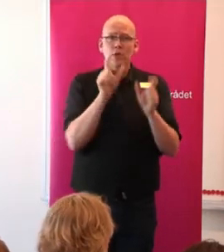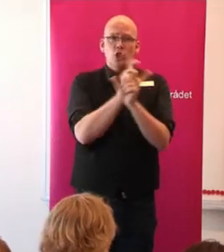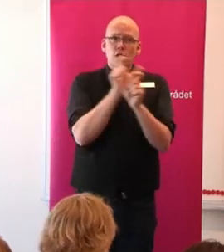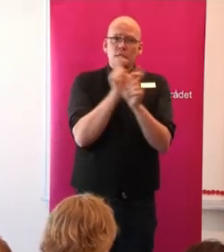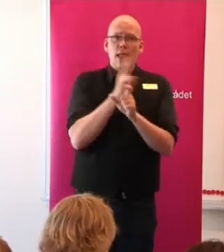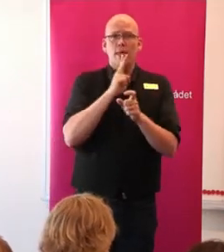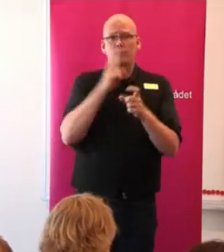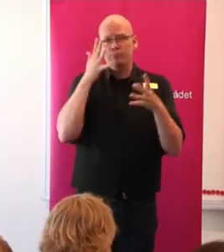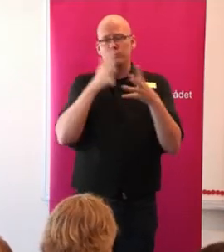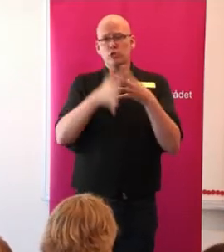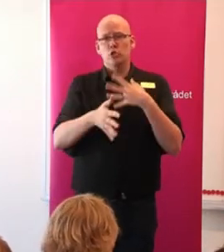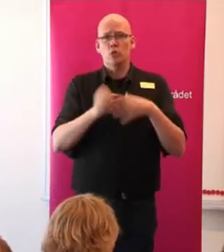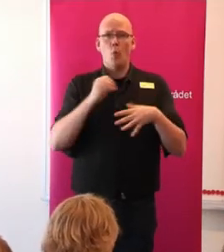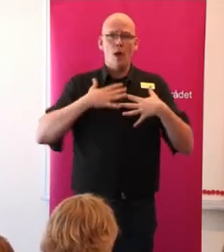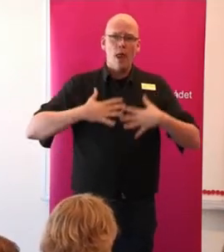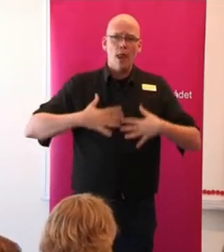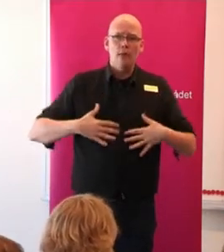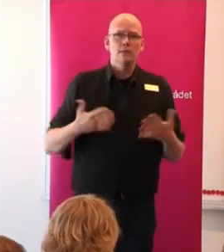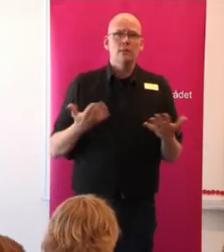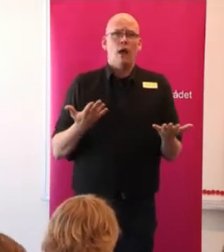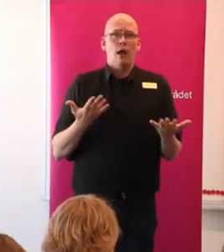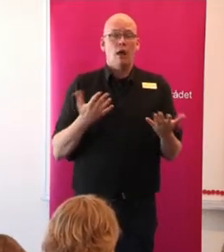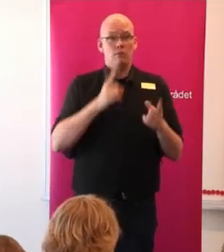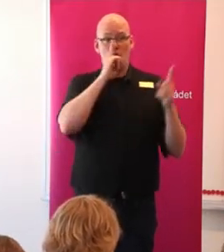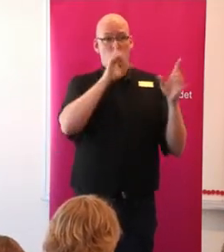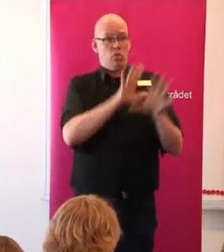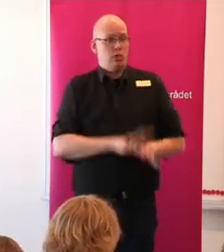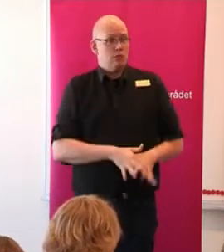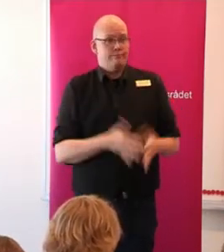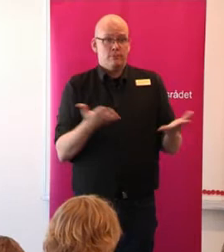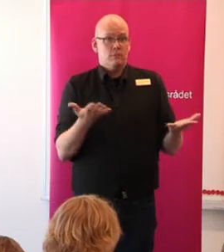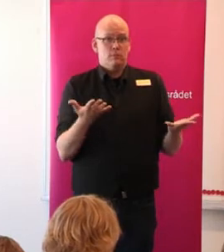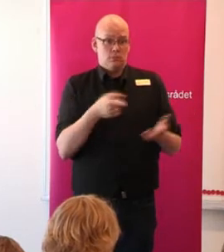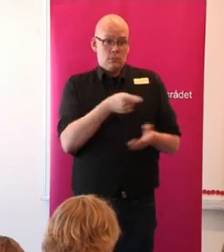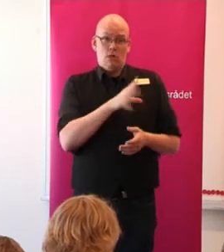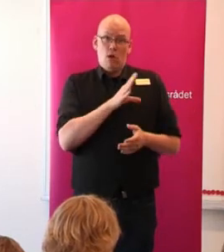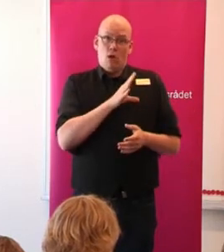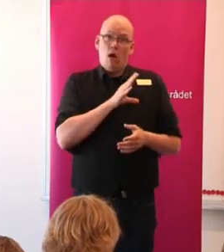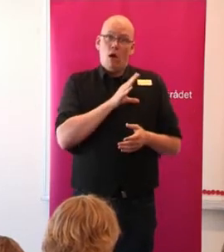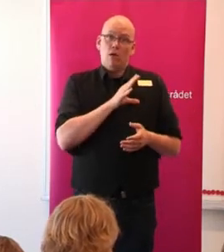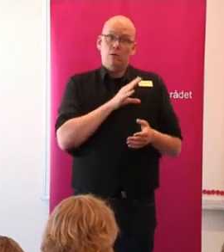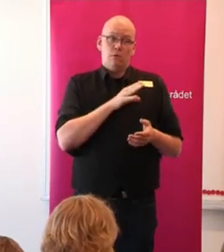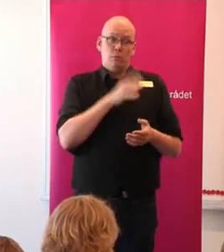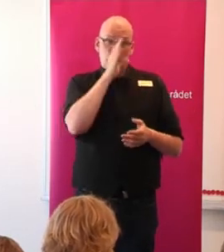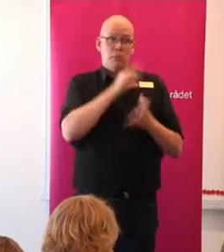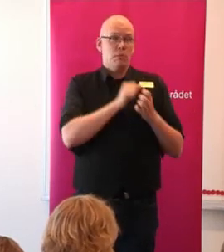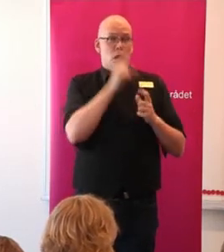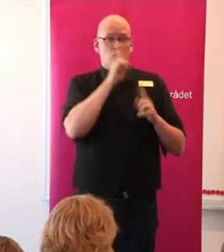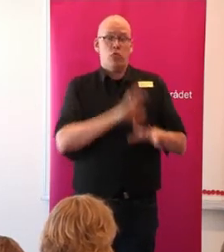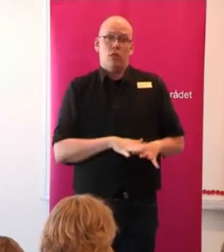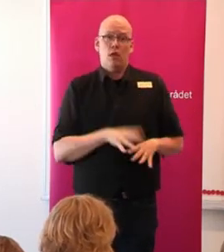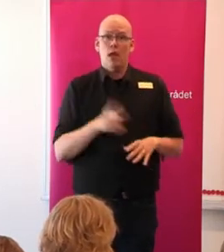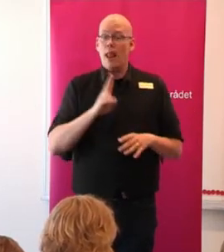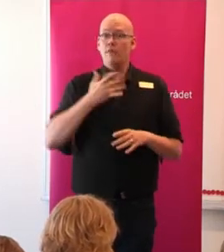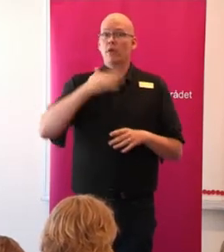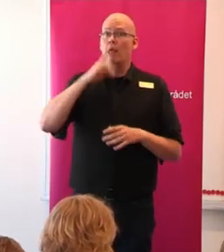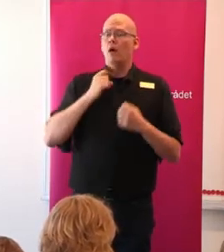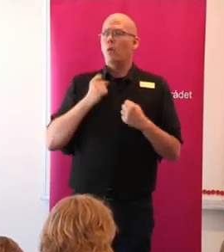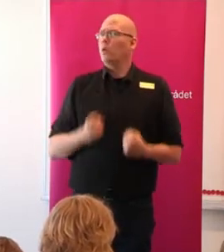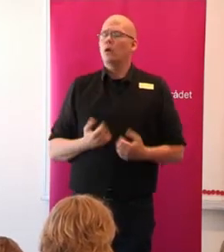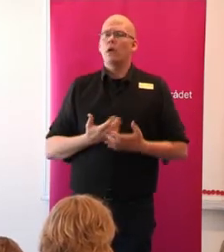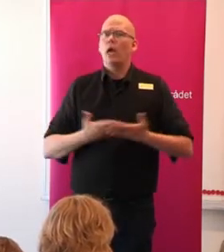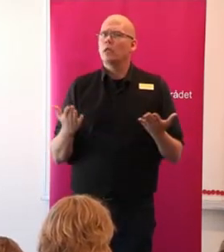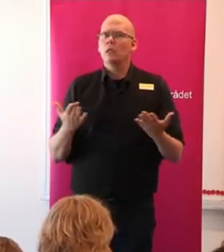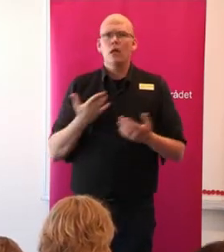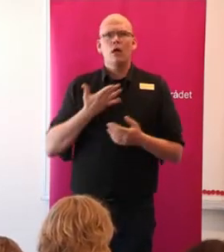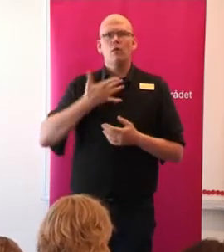eller psykisk ohälsa, där det inte syns, fast du har det. Föräldrar har inte orkat fullt ut, för de heller